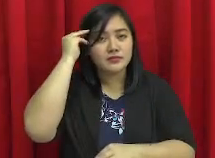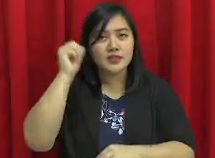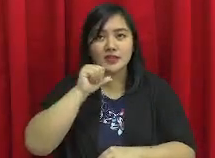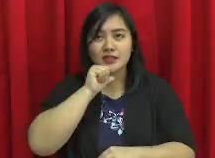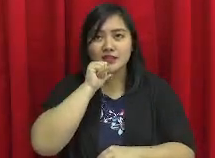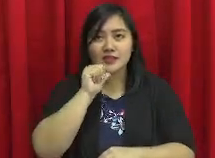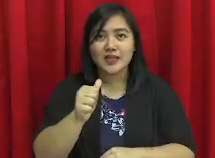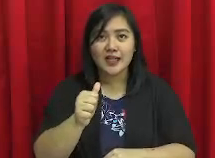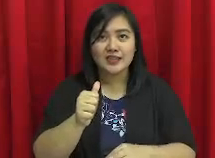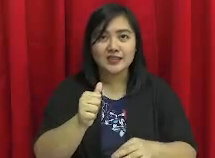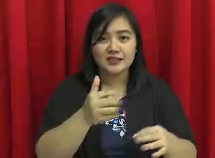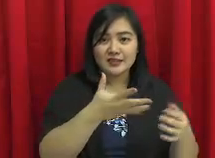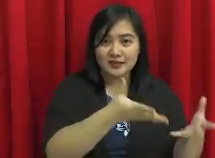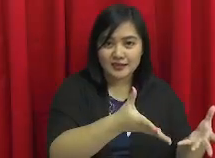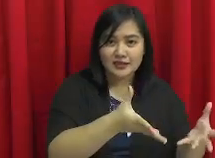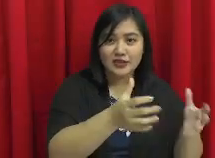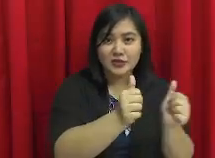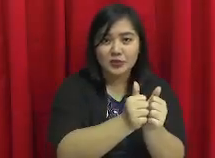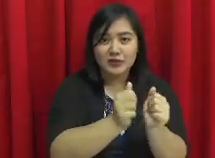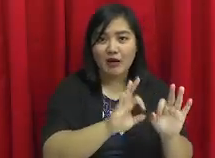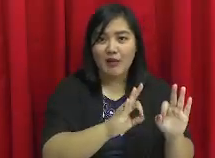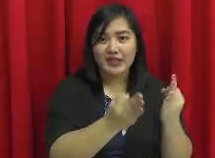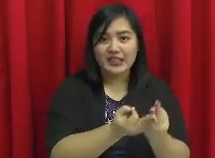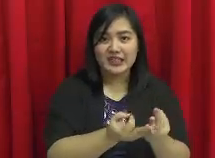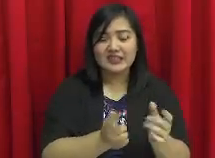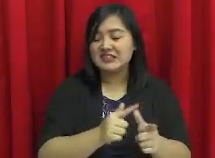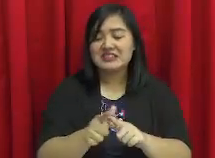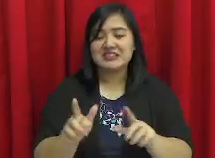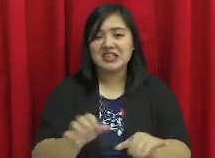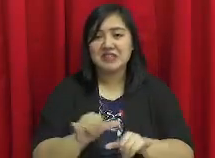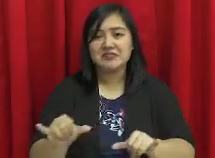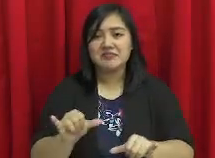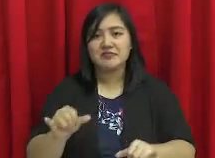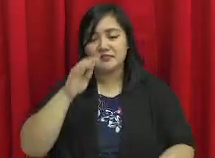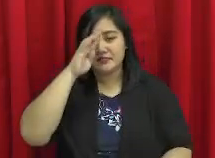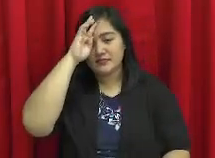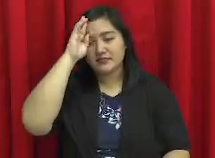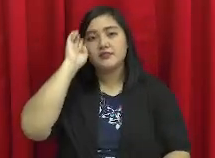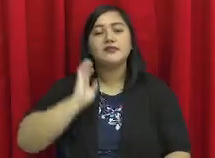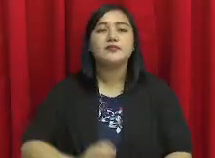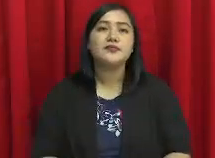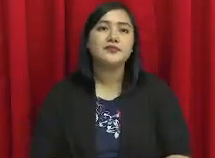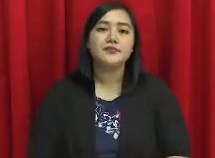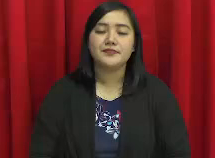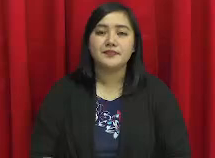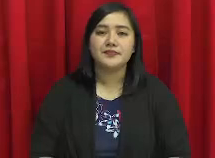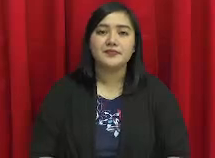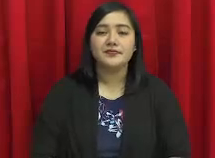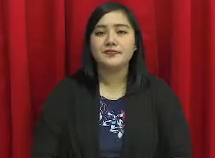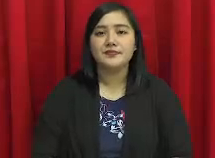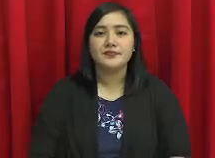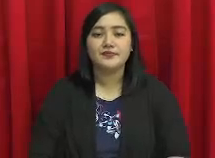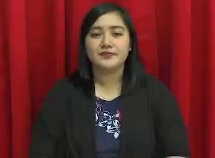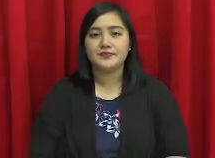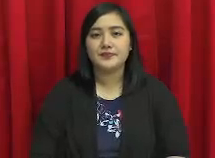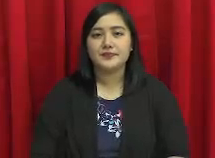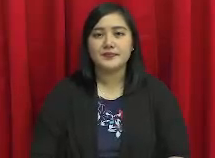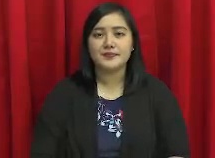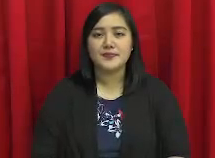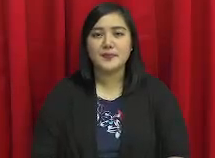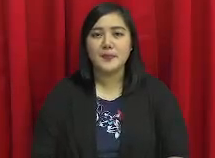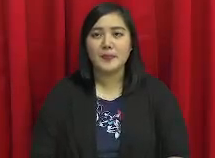right. Ang nakakalungkot nito, Sir Conrad, You see, yung tipo na hindi mo kayang galawin, hindi natin kayang